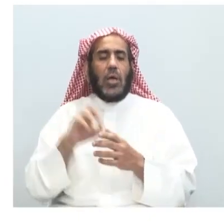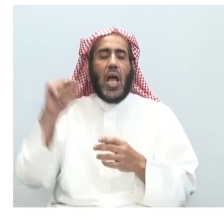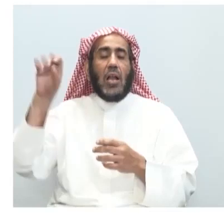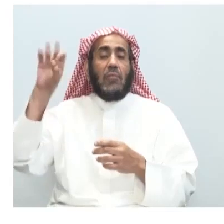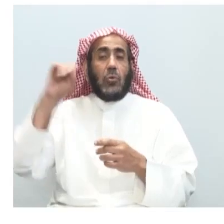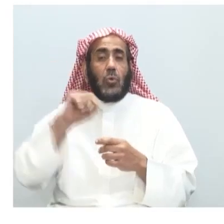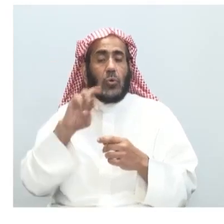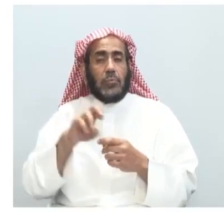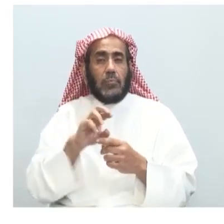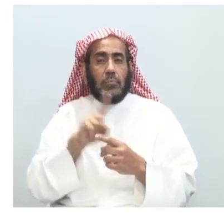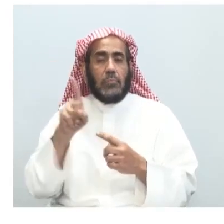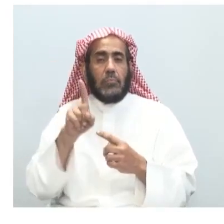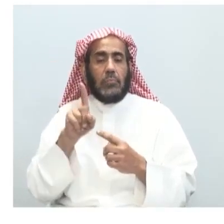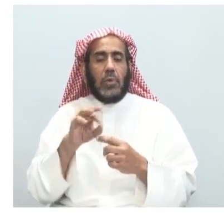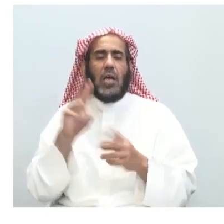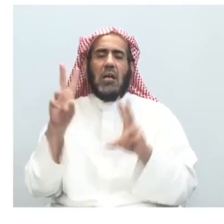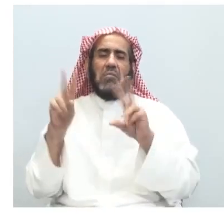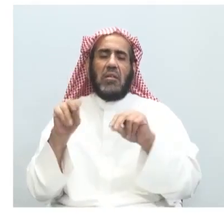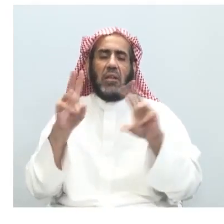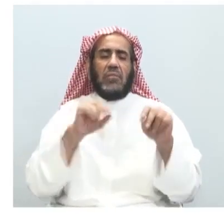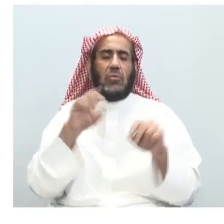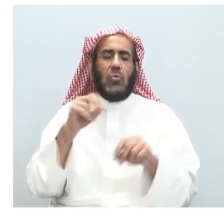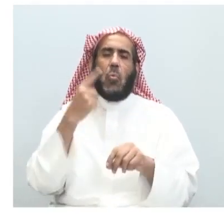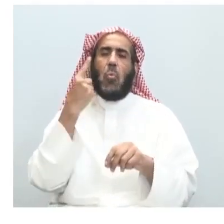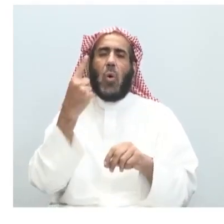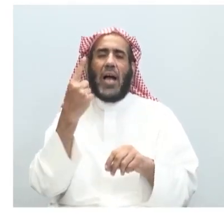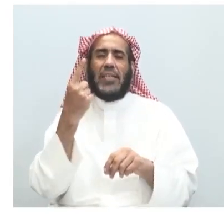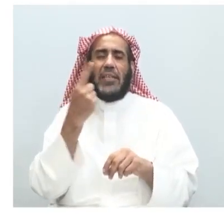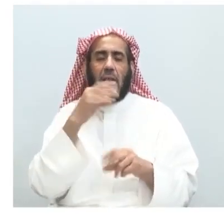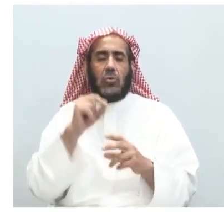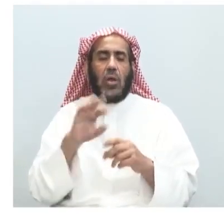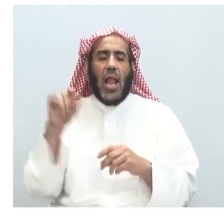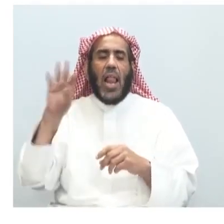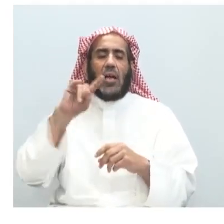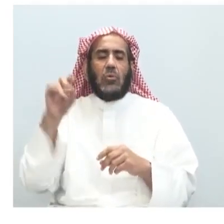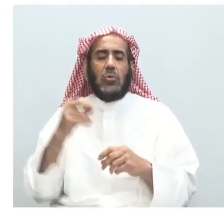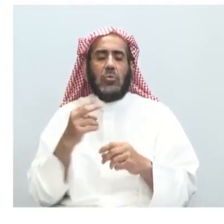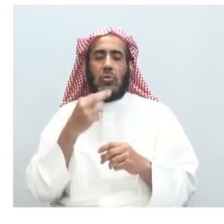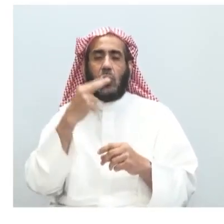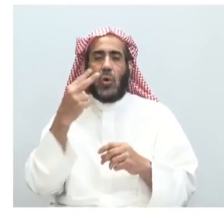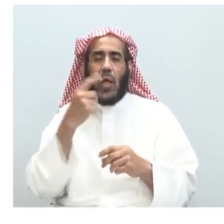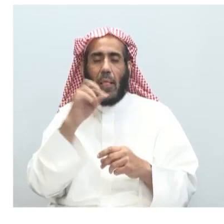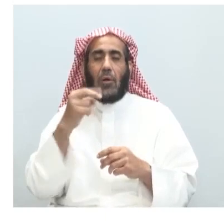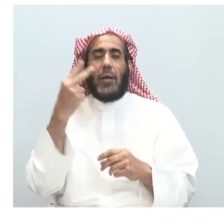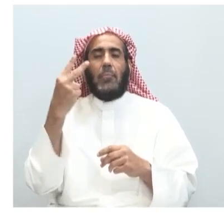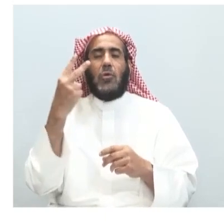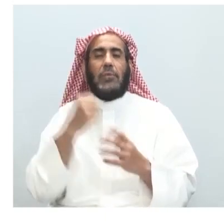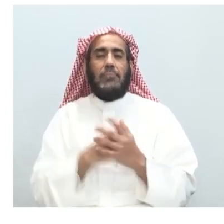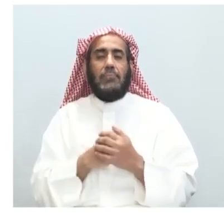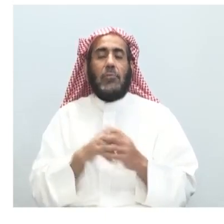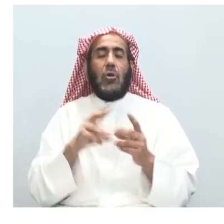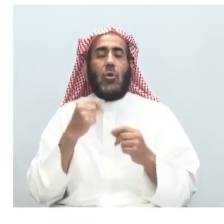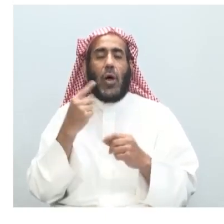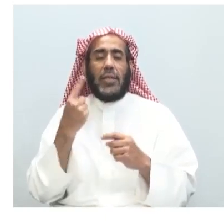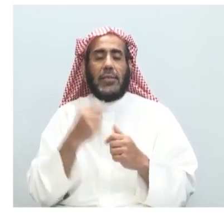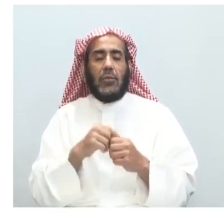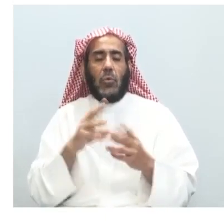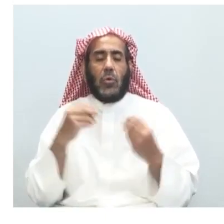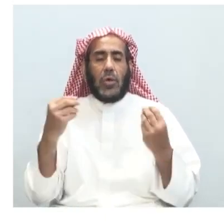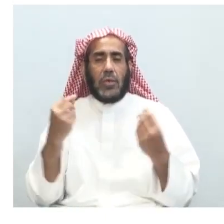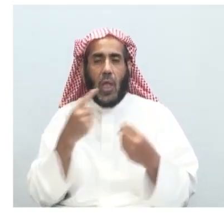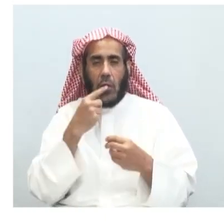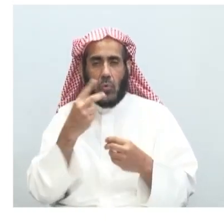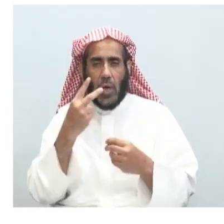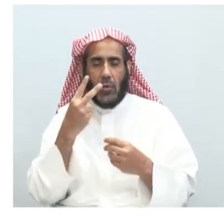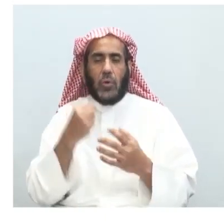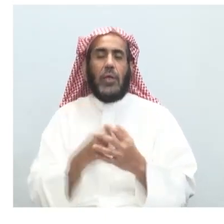الفريكتوز هو نفس الجلوكوز احادي اللاكتوز سيكون عباره عن اثنين من السكريات الاحاديه اذا هو